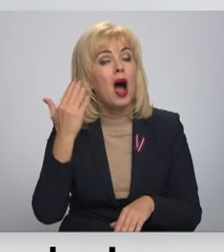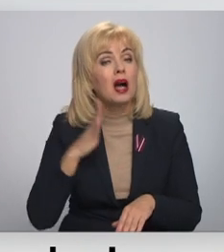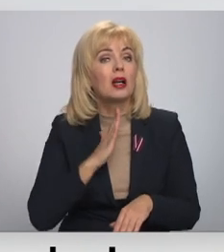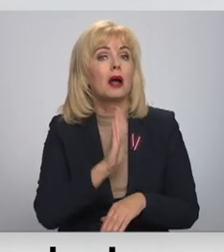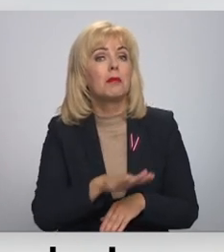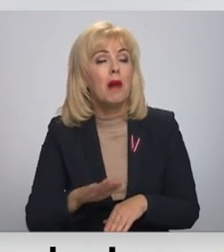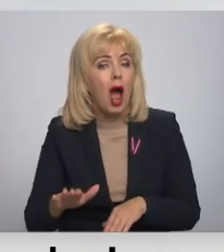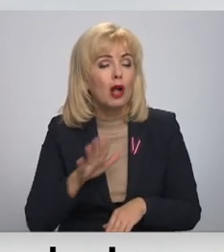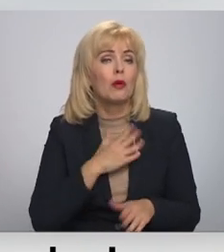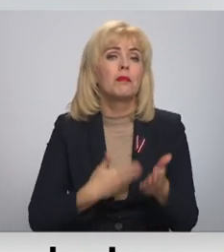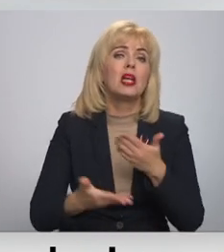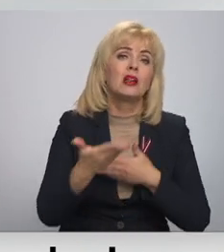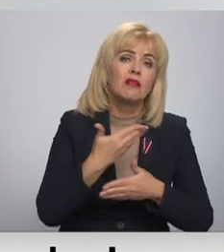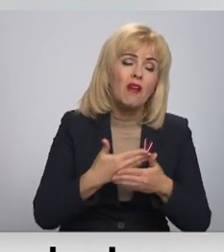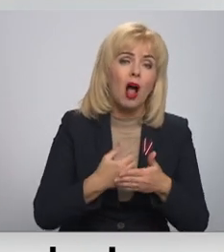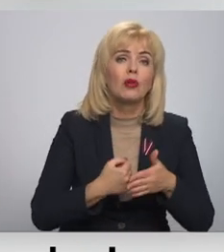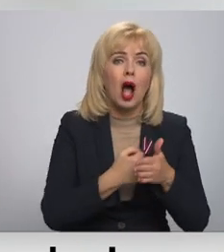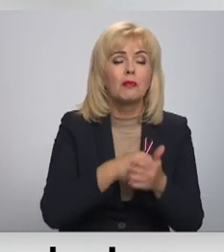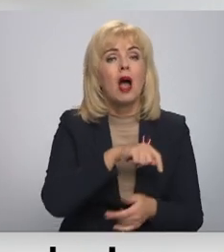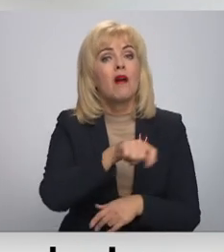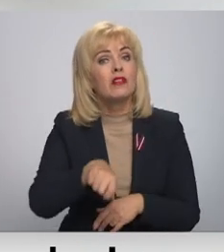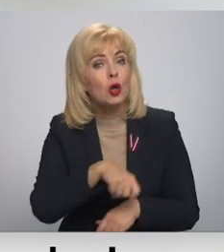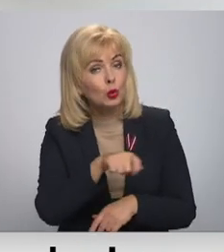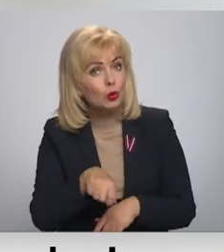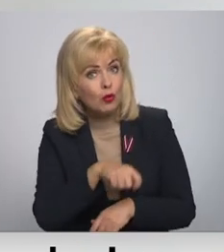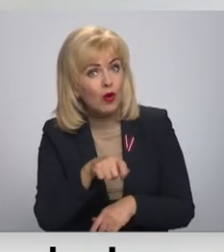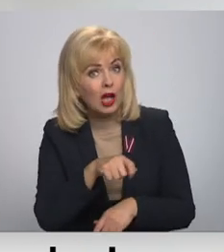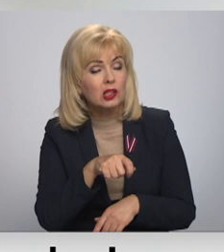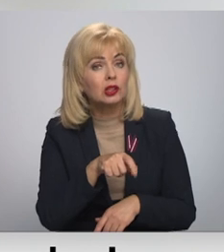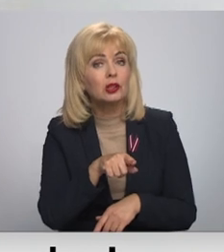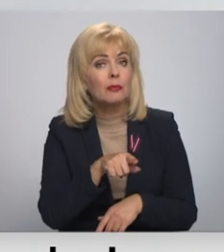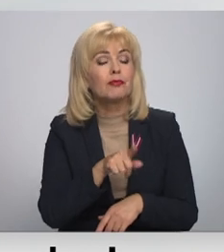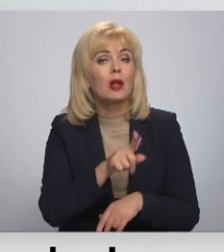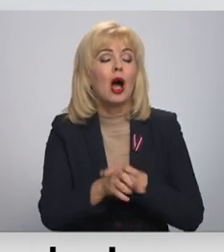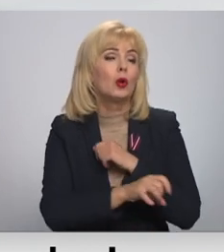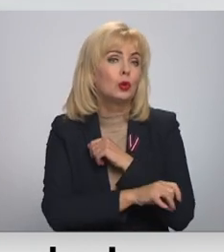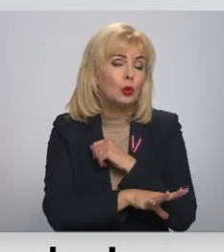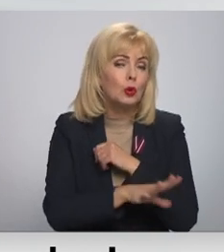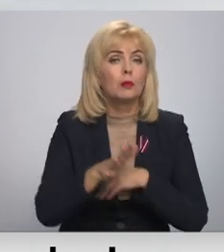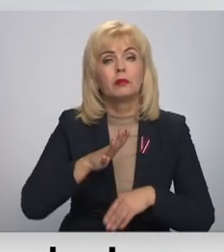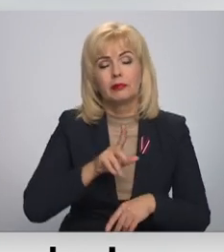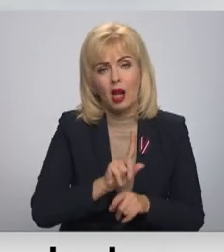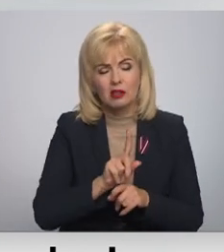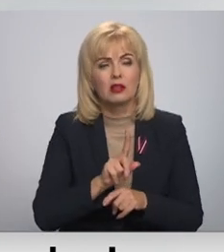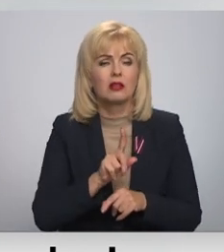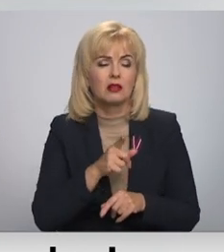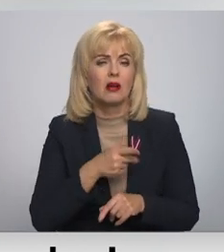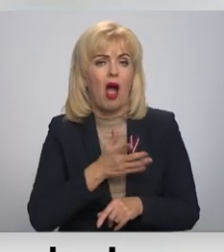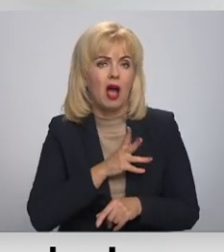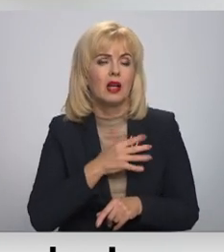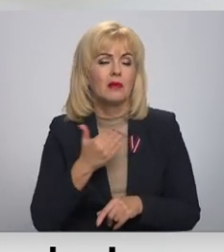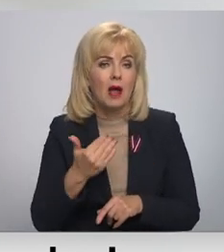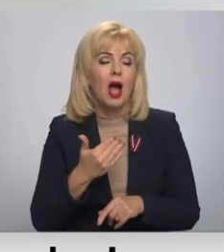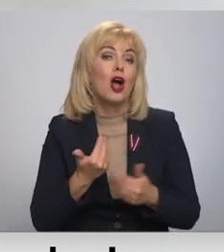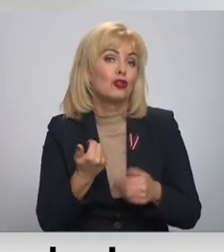bērns invalīdus un virtuves trūkums ietējām caur baznīcām. Un šogad